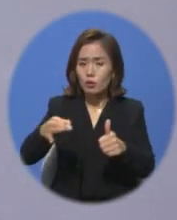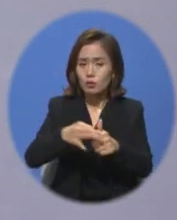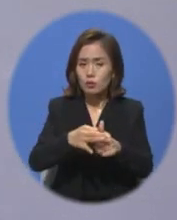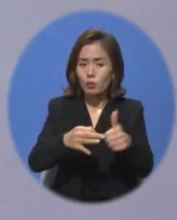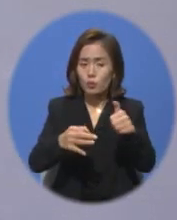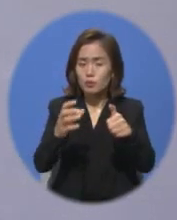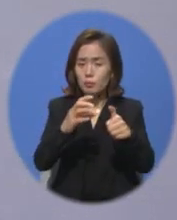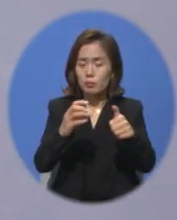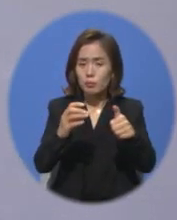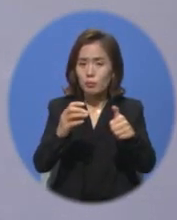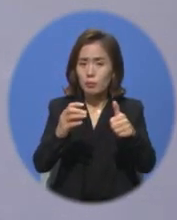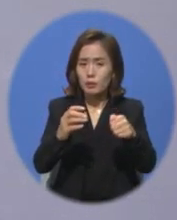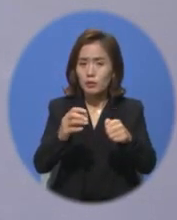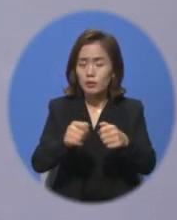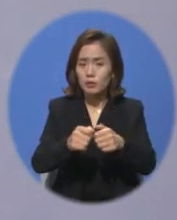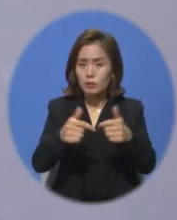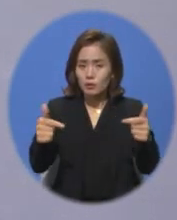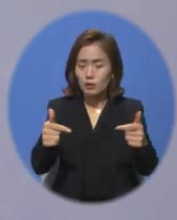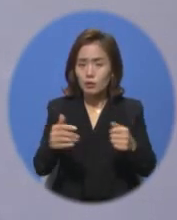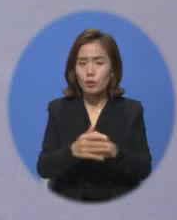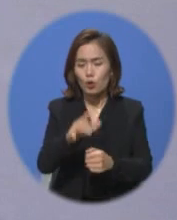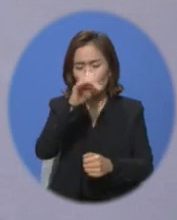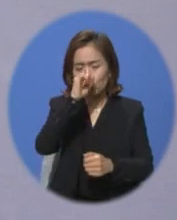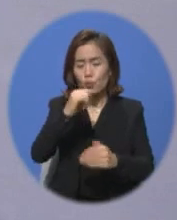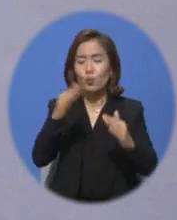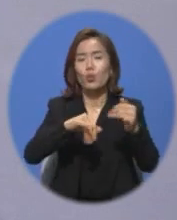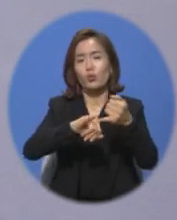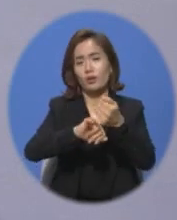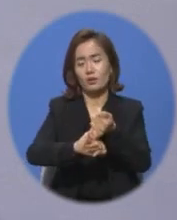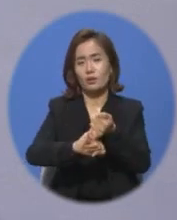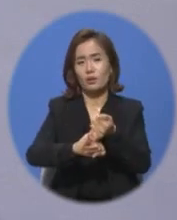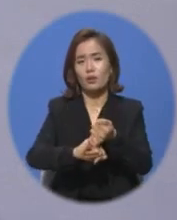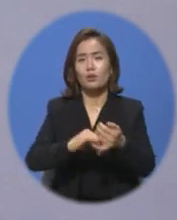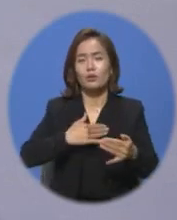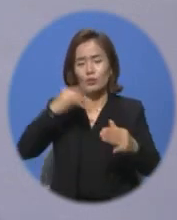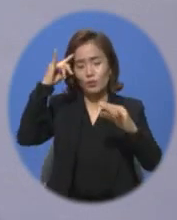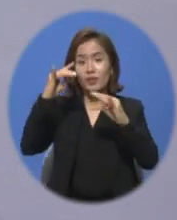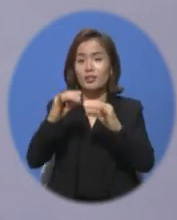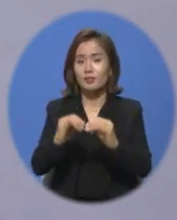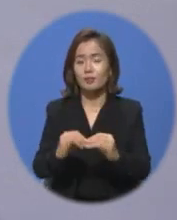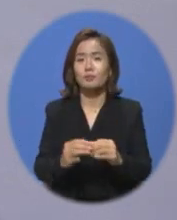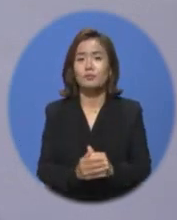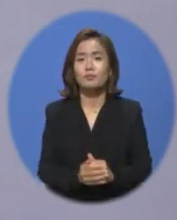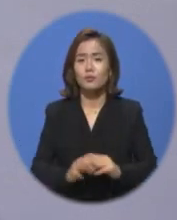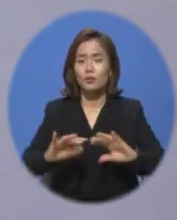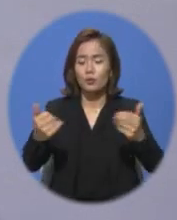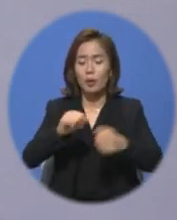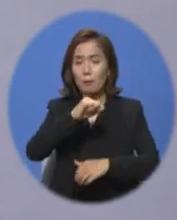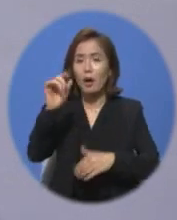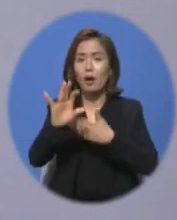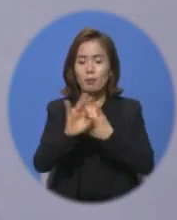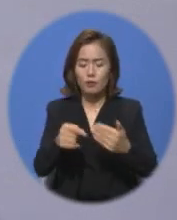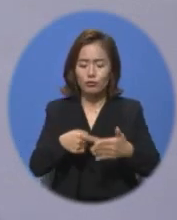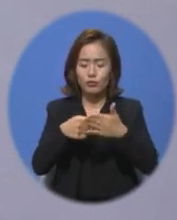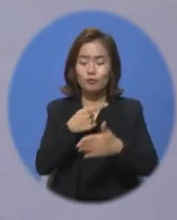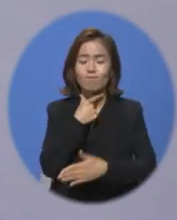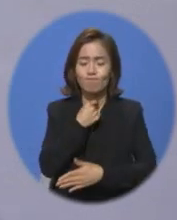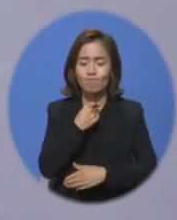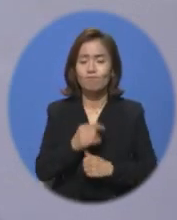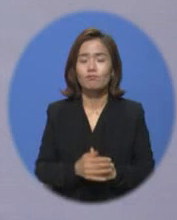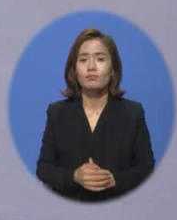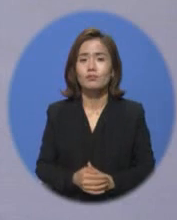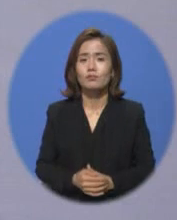기본연금을50만원으로인상하겠다고공약했습니다. 좋은약속이며,저도동의합니다.제가 국회의원으로당선된다면,이를